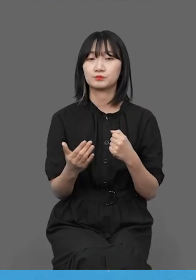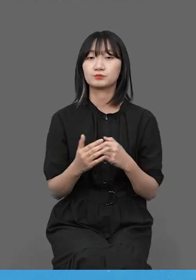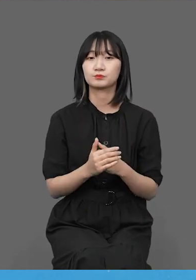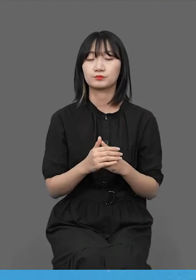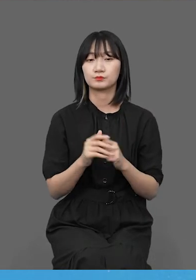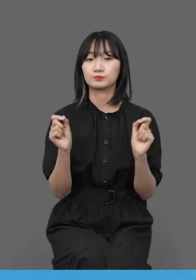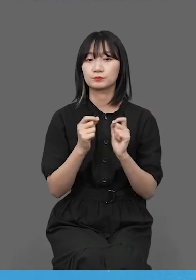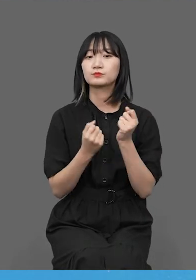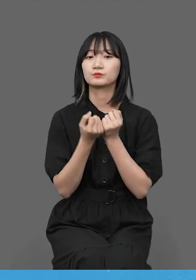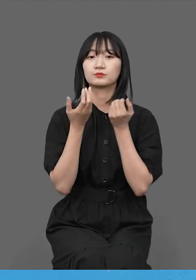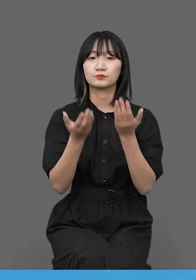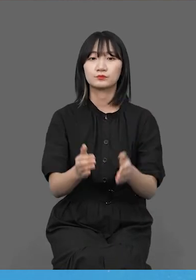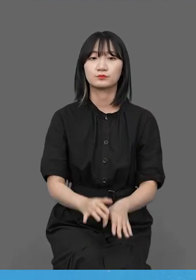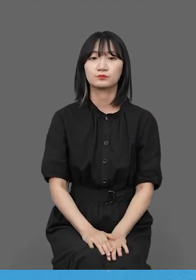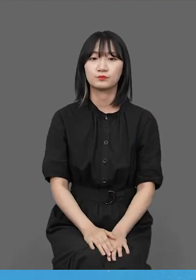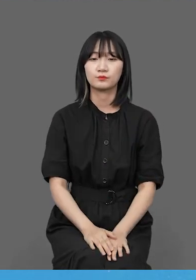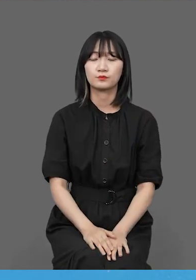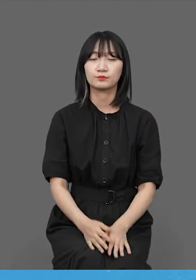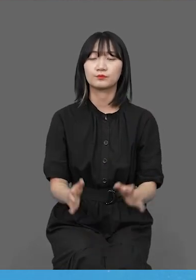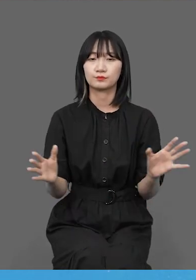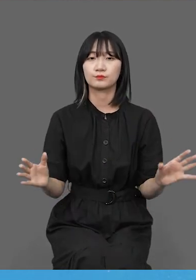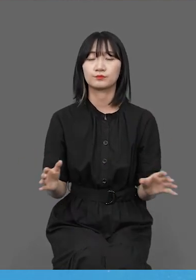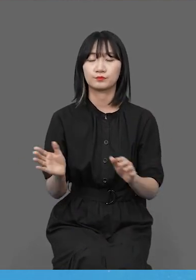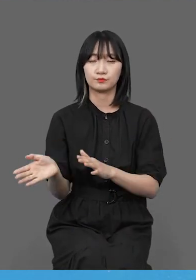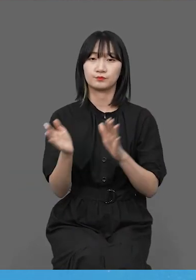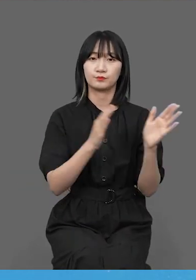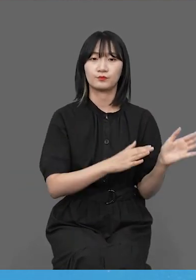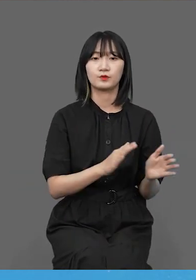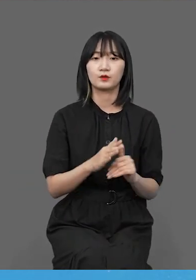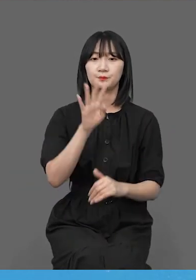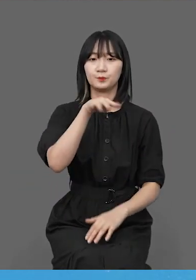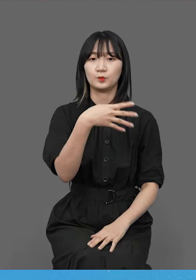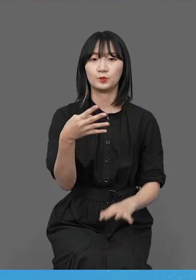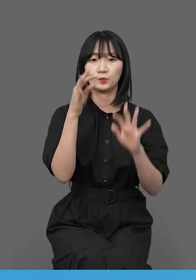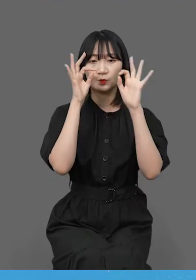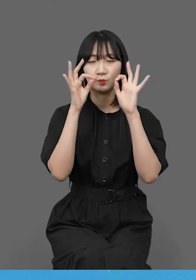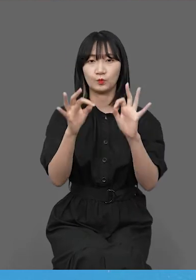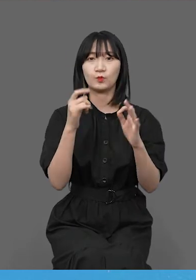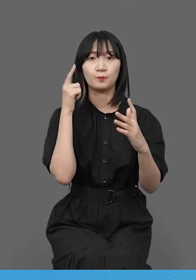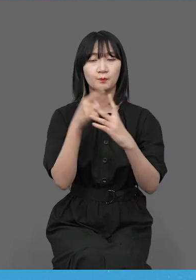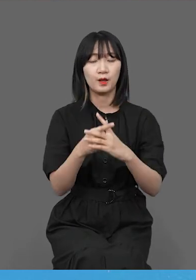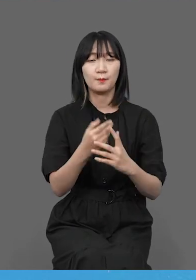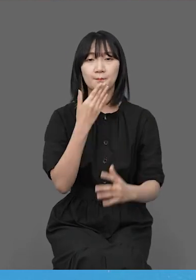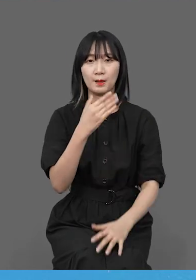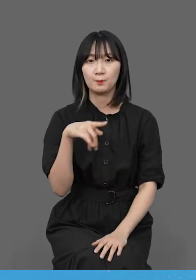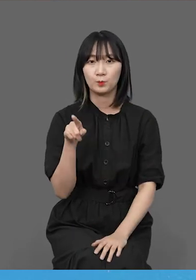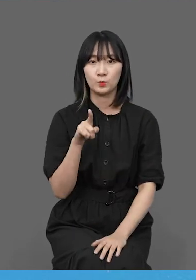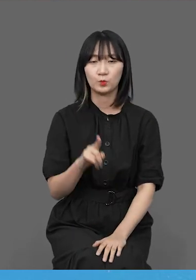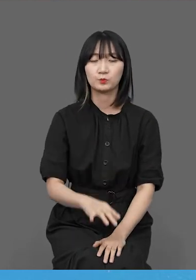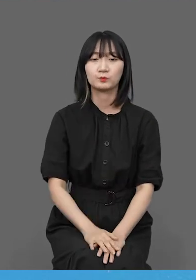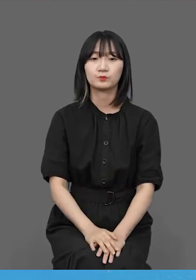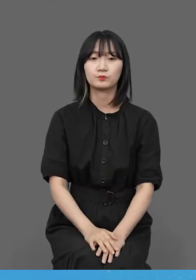짧게 설명드리도록 하겠습니다. 어쨌든 아까 그 표로부터 우리가 알 수 있는 것은 뭡니까? 결론은